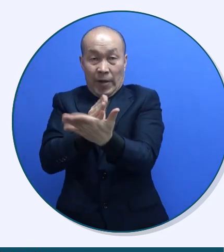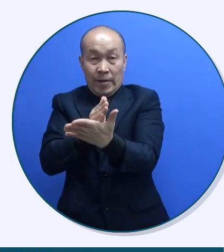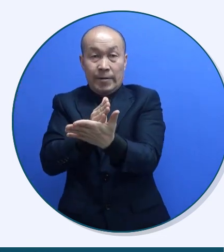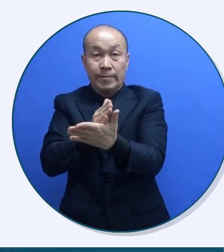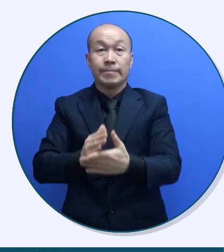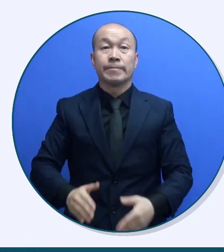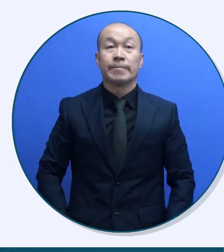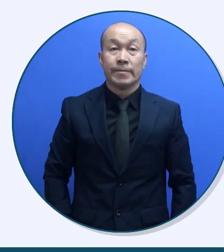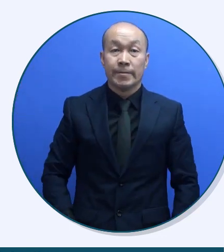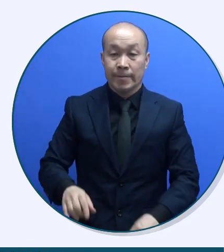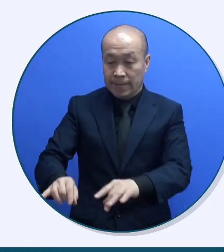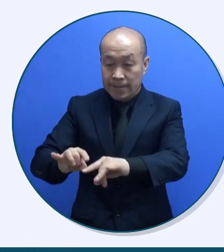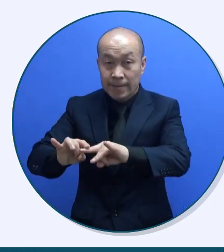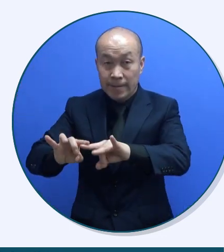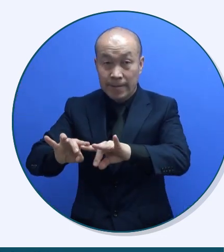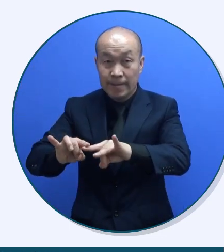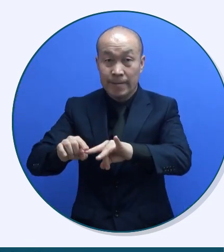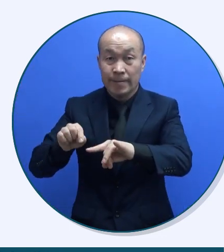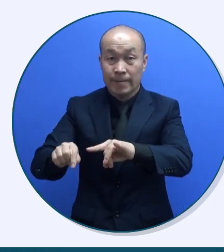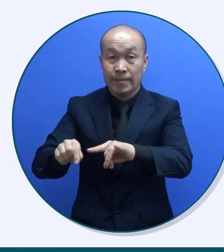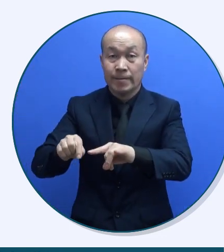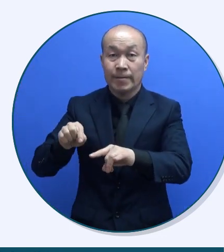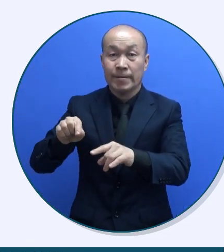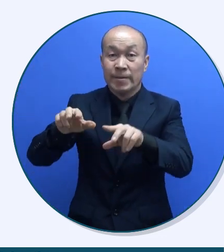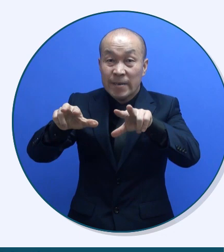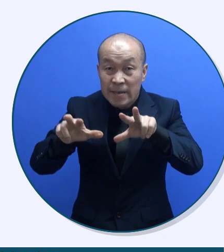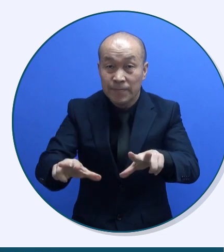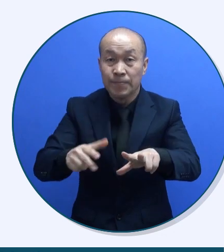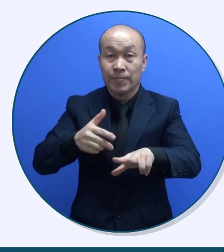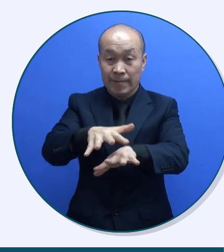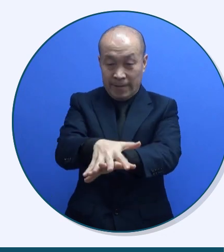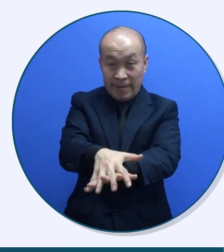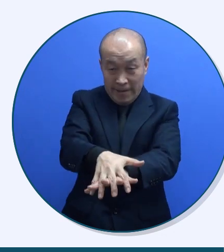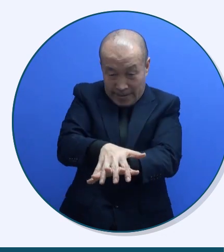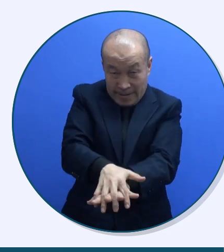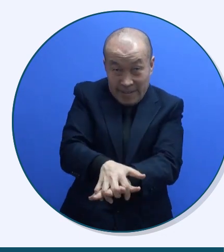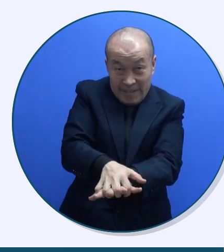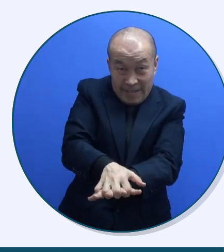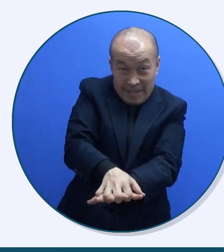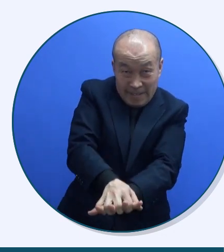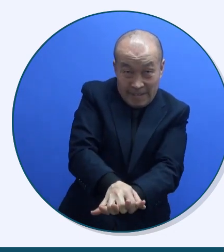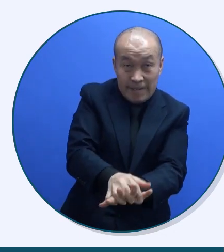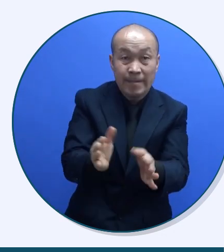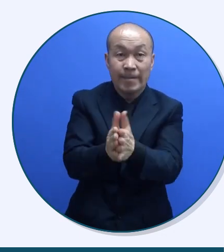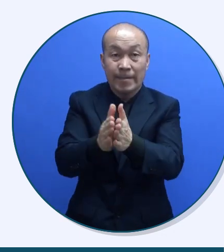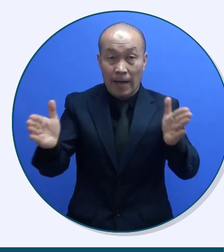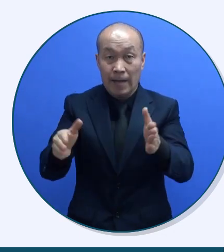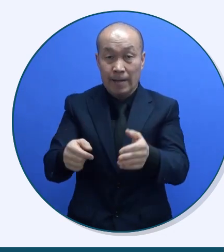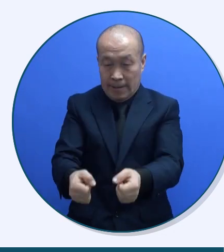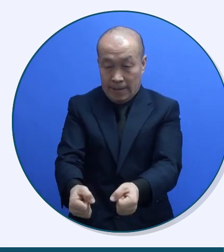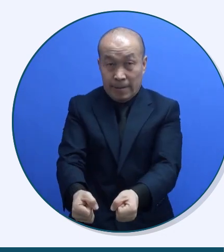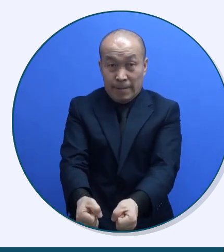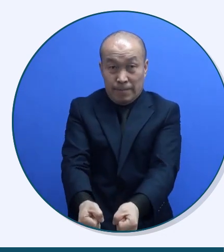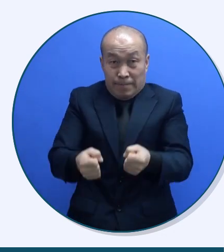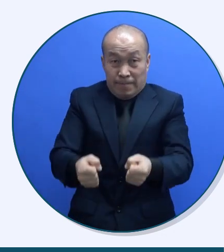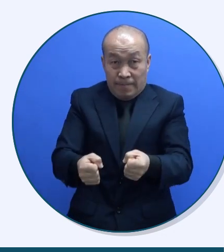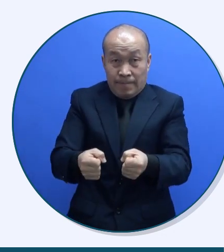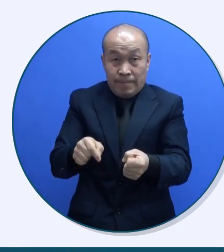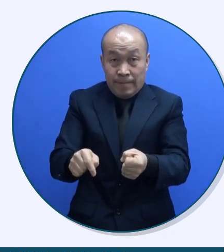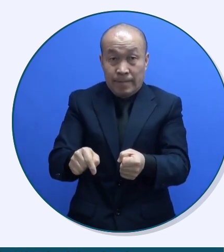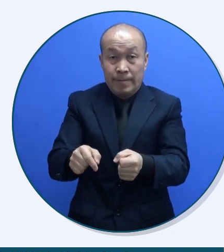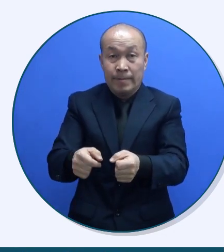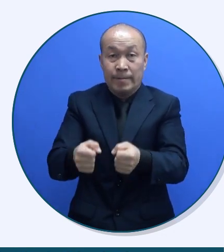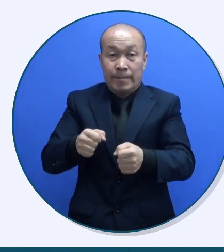정기적 충격까지 주었다면 이제 즉시 가슴 압박을 시행하세요. 정기적 충격은 심폐소생술을 대신하는 것이